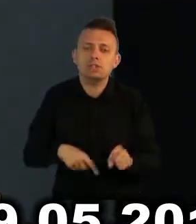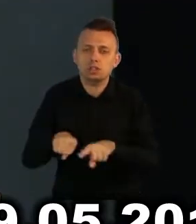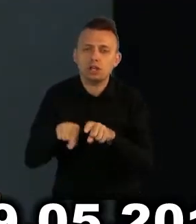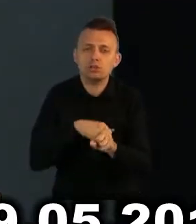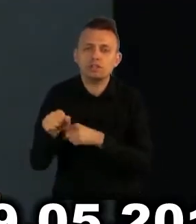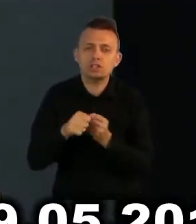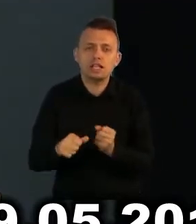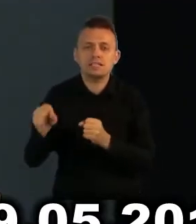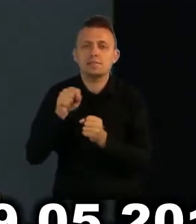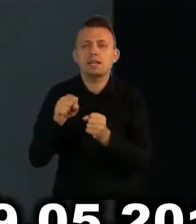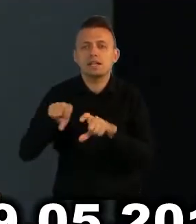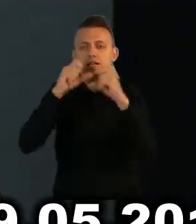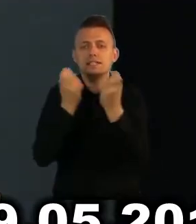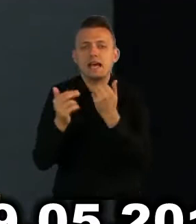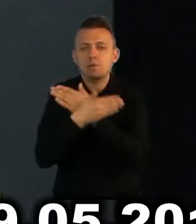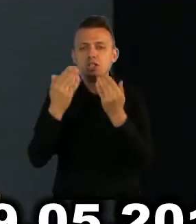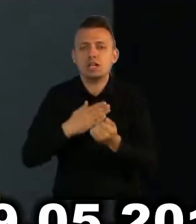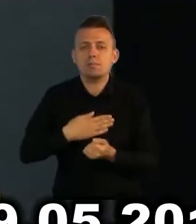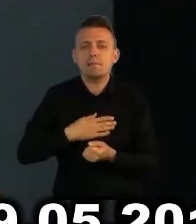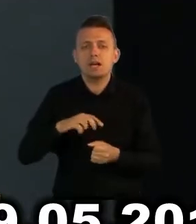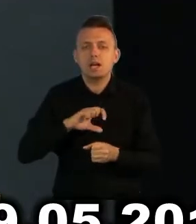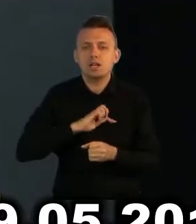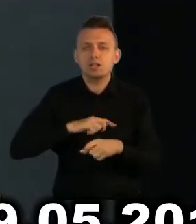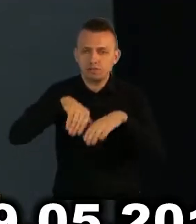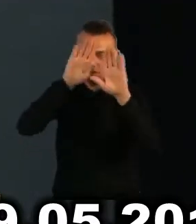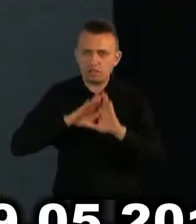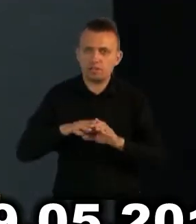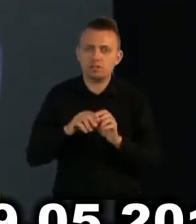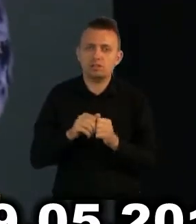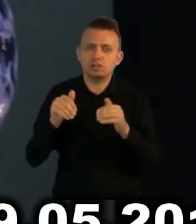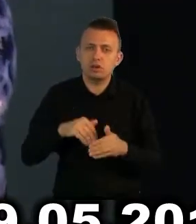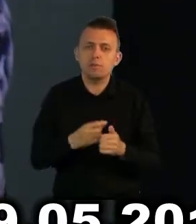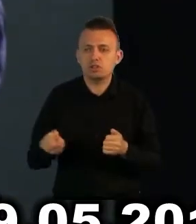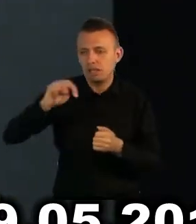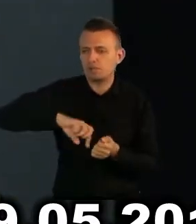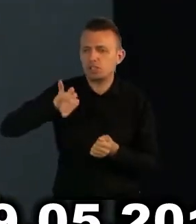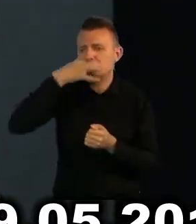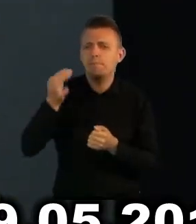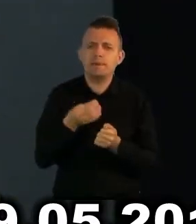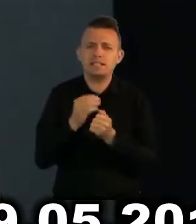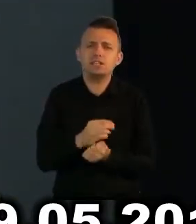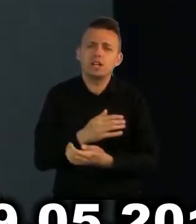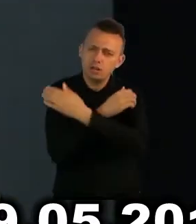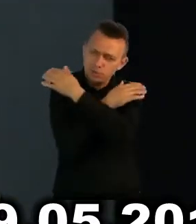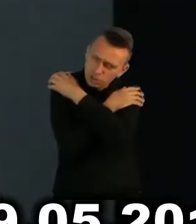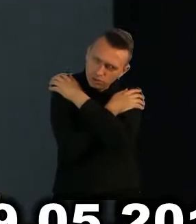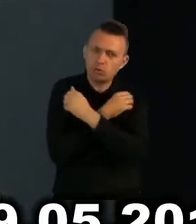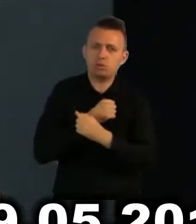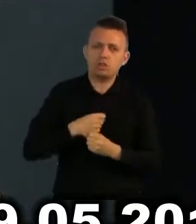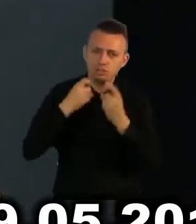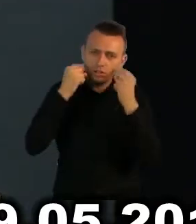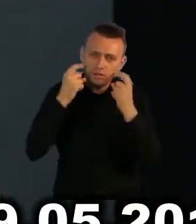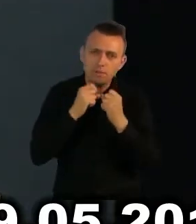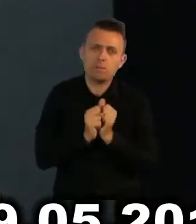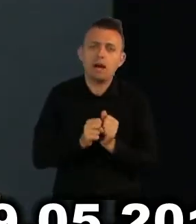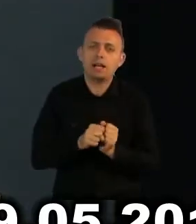dzień, mam swoje stoisko, będą porady, będzie można podejść, zapytać, przytulić się, jak ktoś potrzebuje, wypłakać się, potrzymać za rękę,